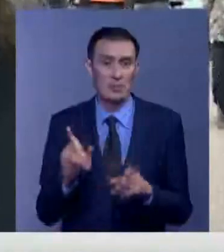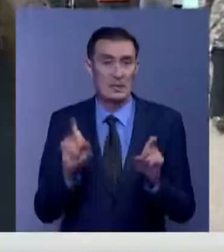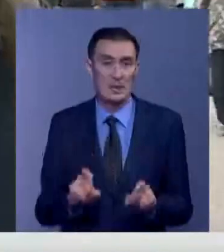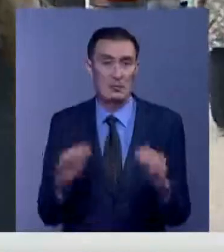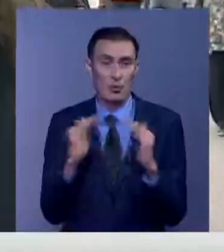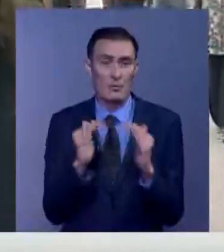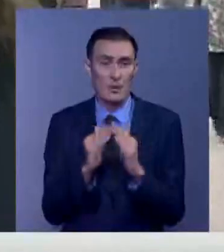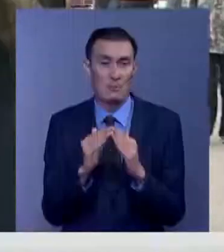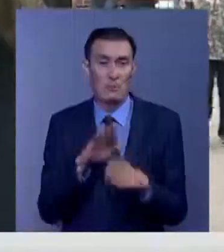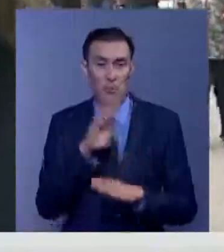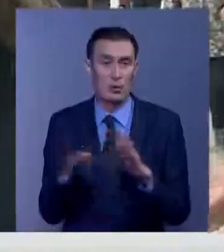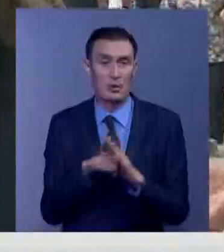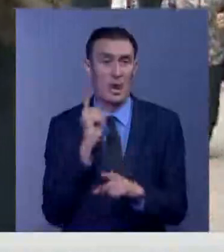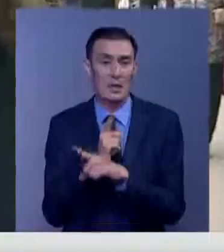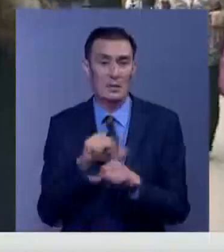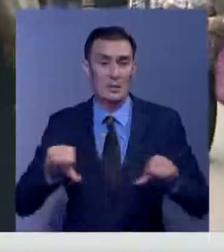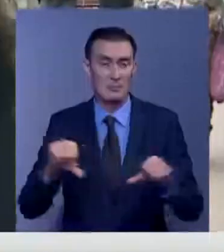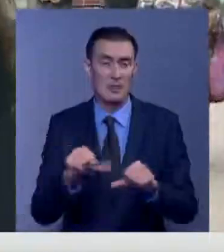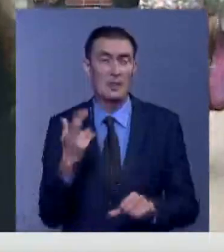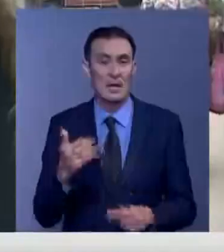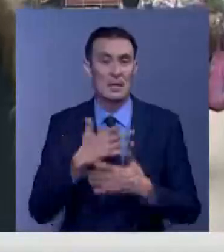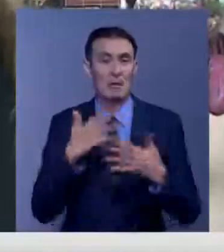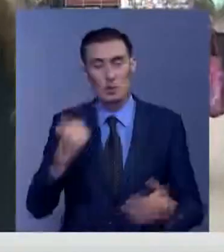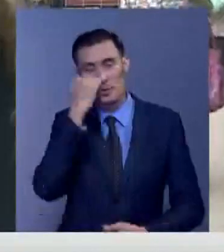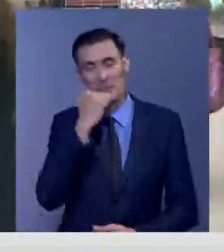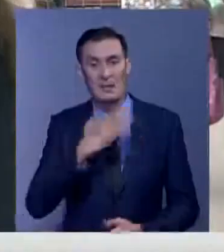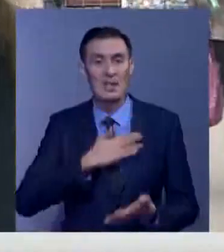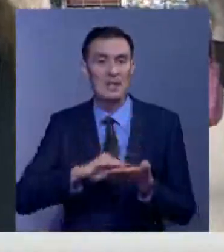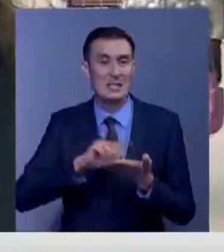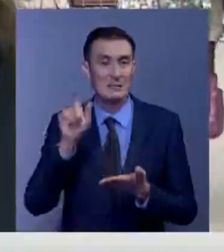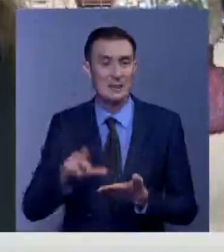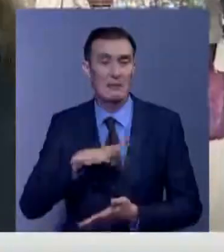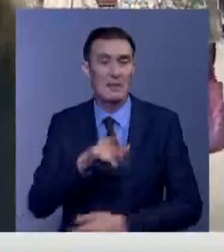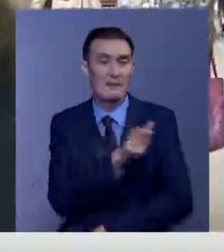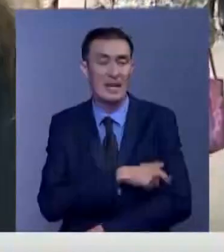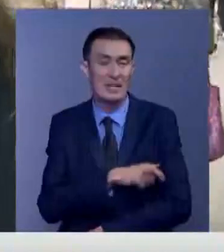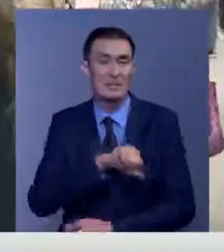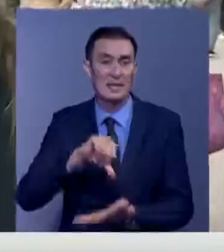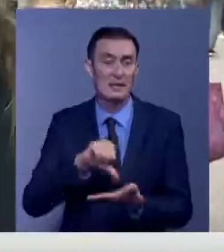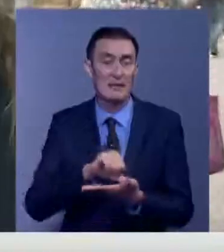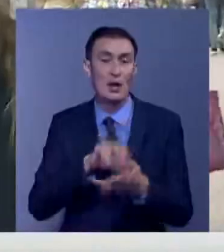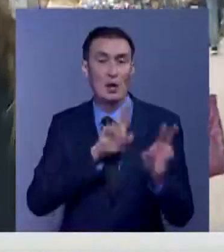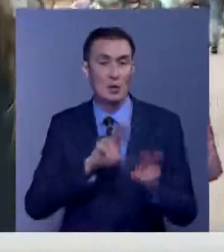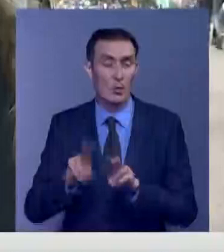на карантин. Ну да, пока ее нет, как мы видим. Спасибо большое. Ирина Панфилова отправилась в рейд вместе с представителями